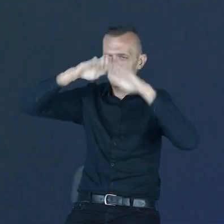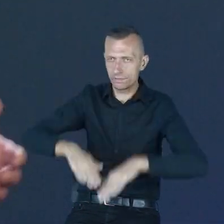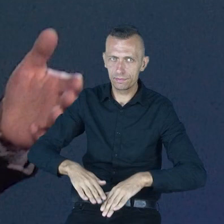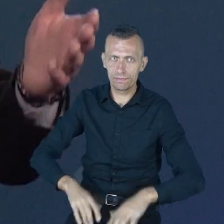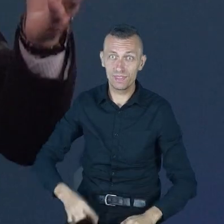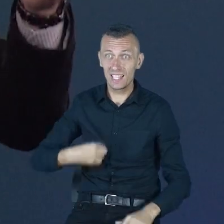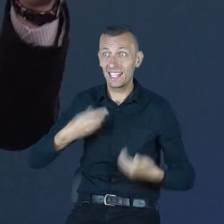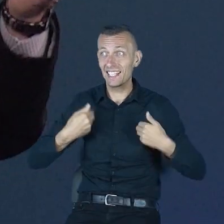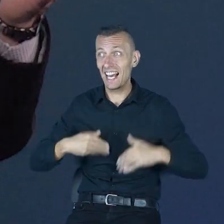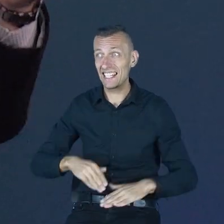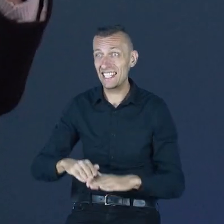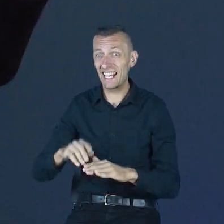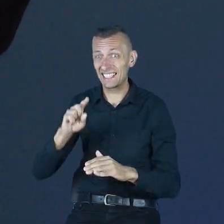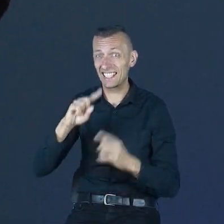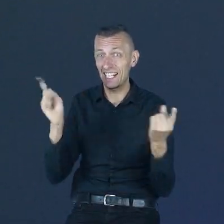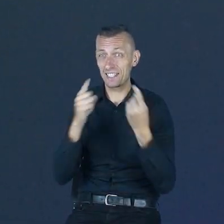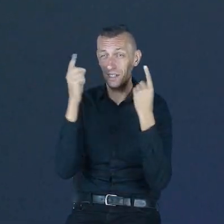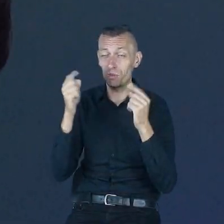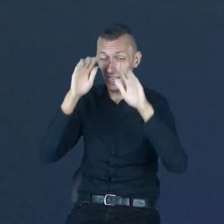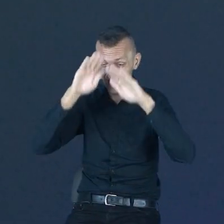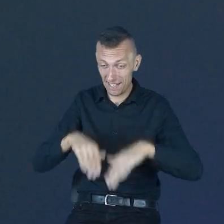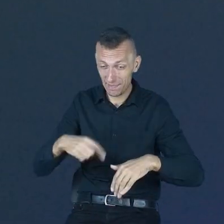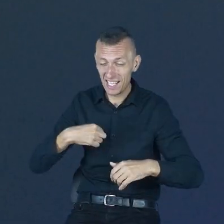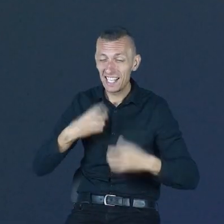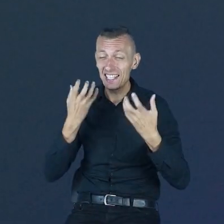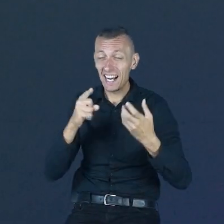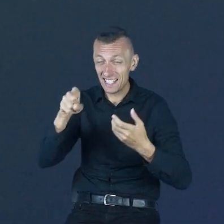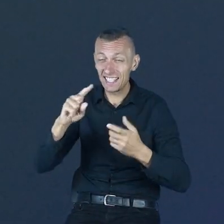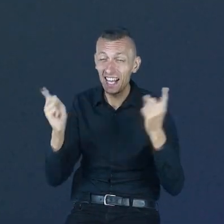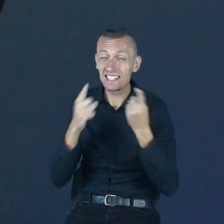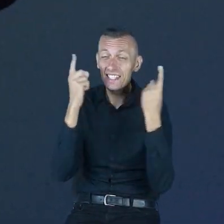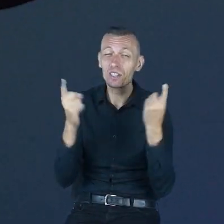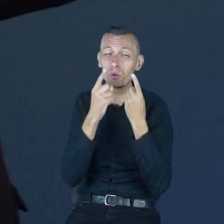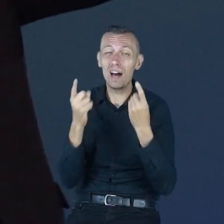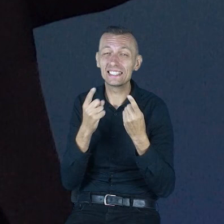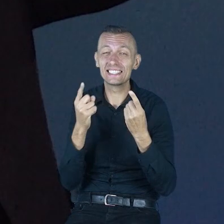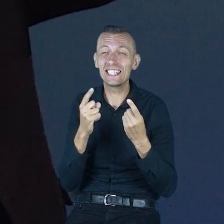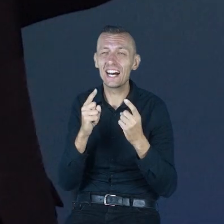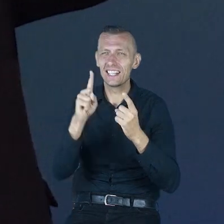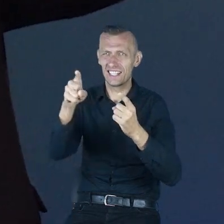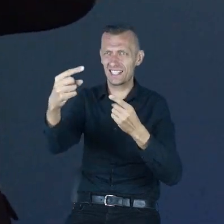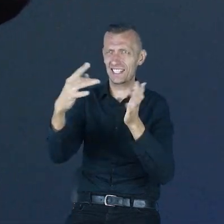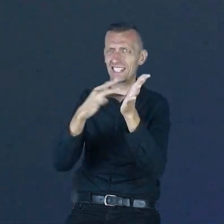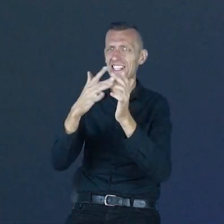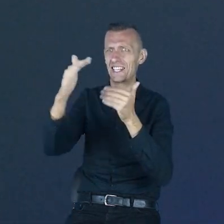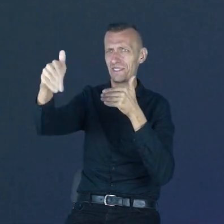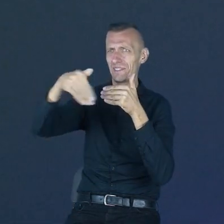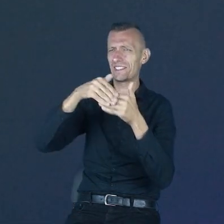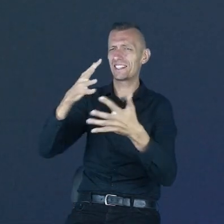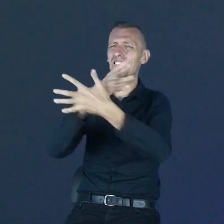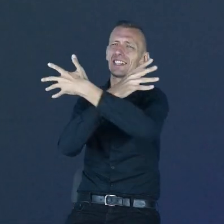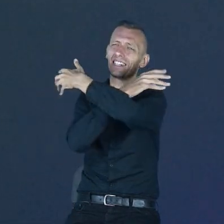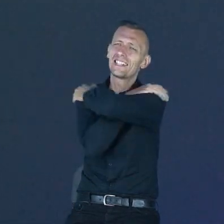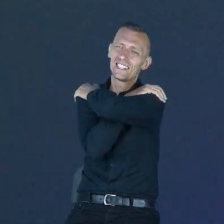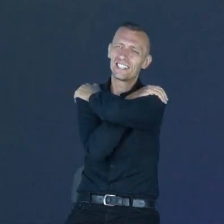momencie, w którym wpadam w miłujące ramiona Chrystusa. Chrystus mówi: chodź, mój synu. Mówi: chodź, moja